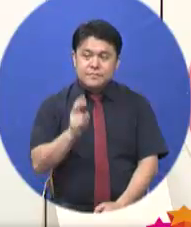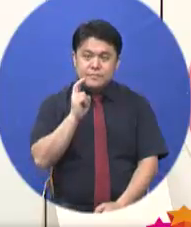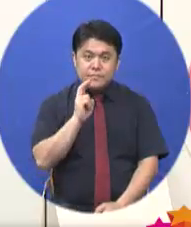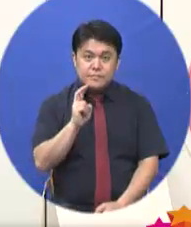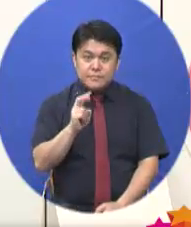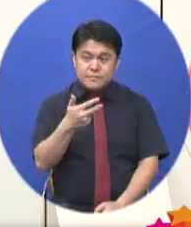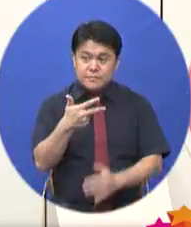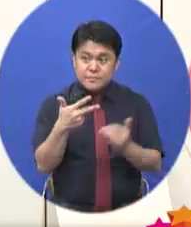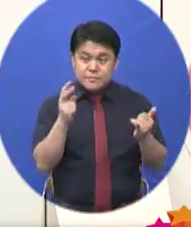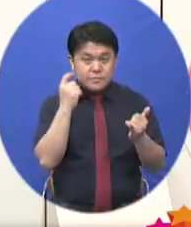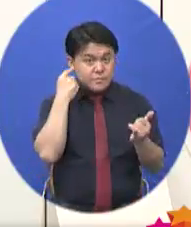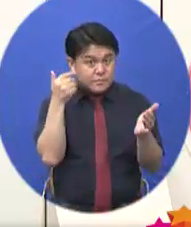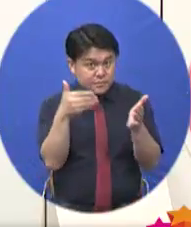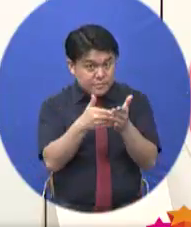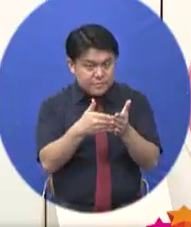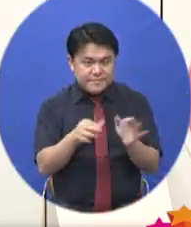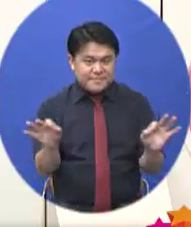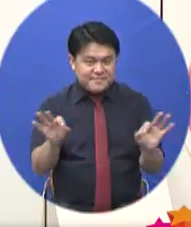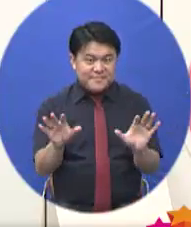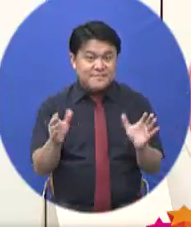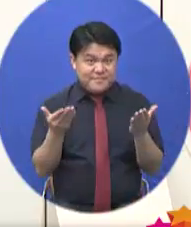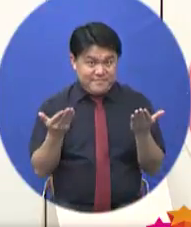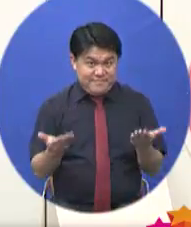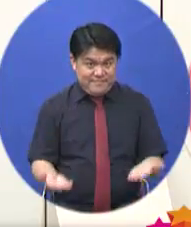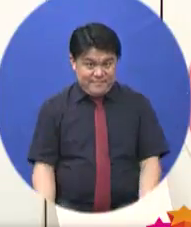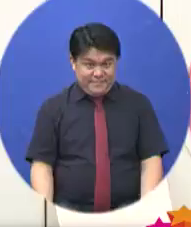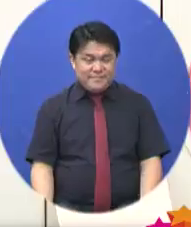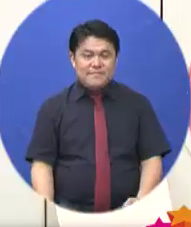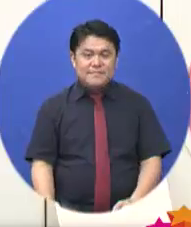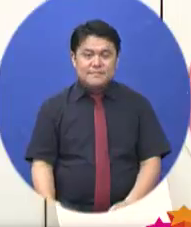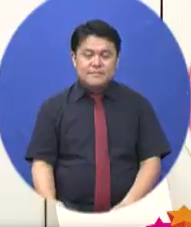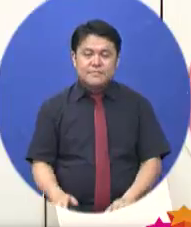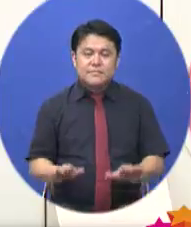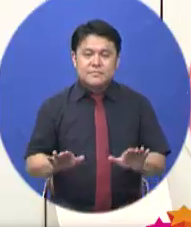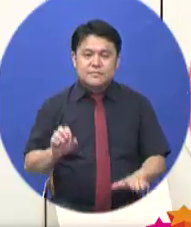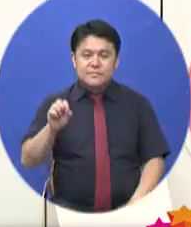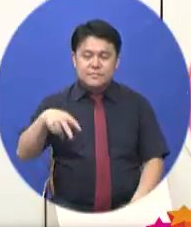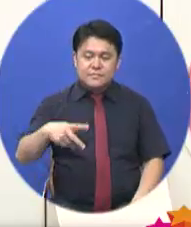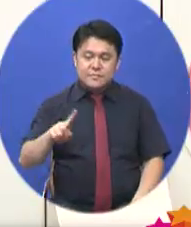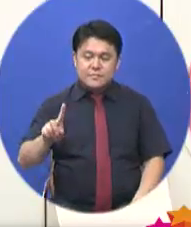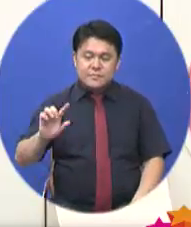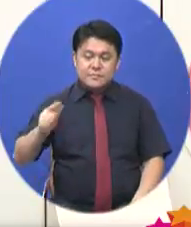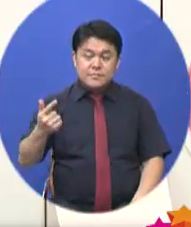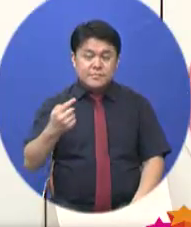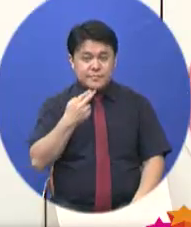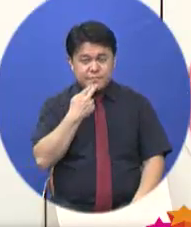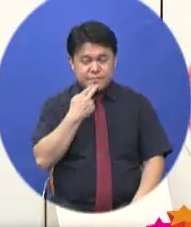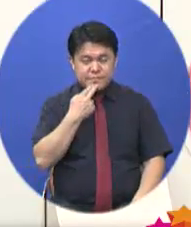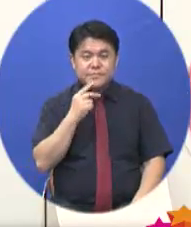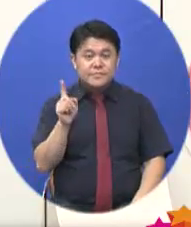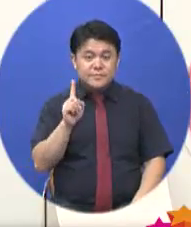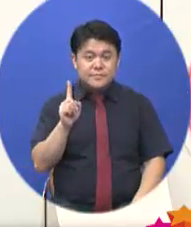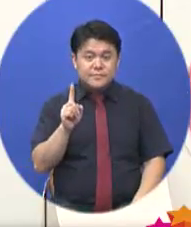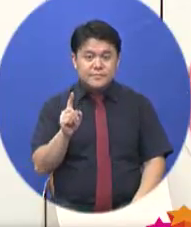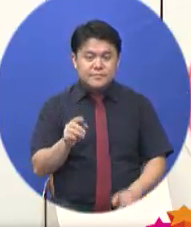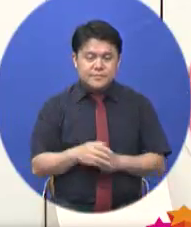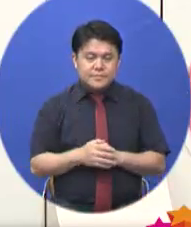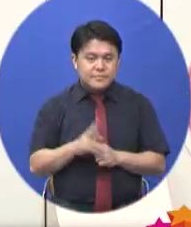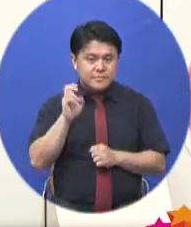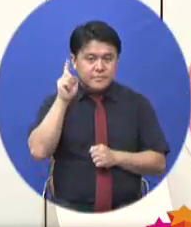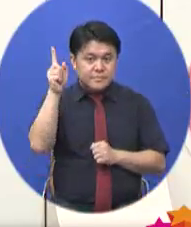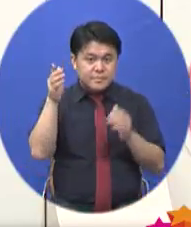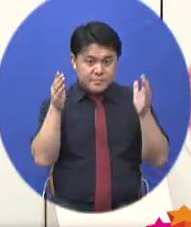노래를 들어봤는데요. 잠시 쉬었다 하겠습니다. 이제 오늘 유다은 씨가 안 나왔는데요. 유다은 씨가 3주